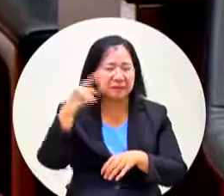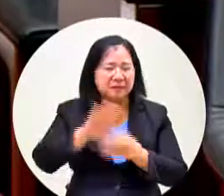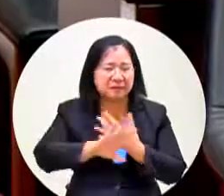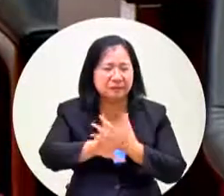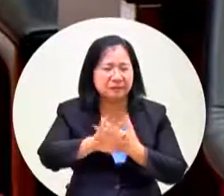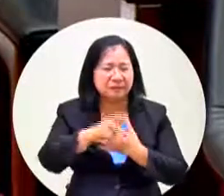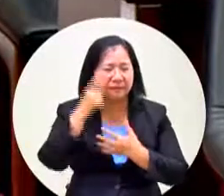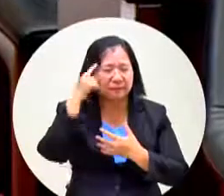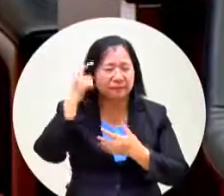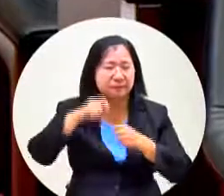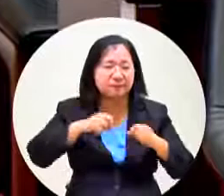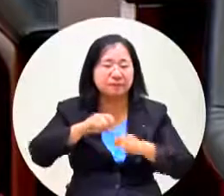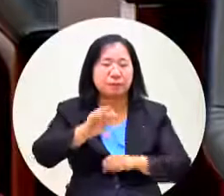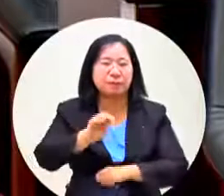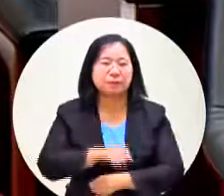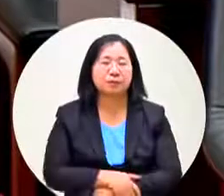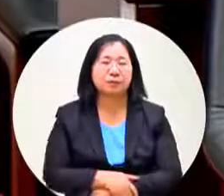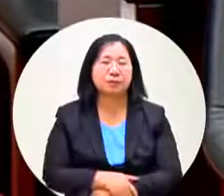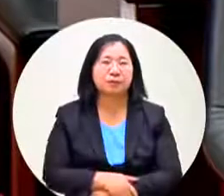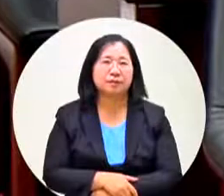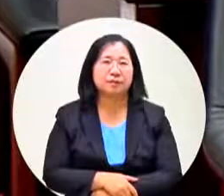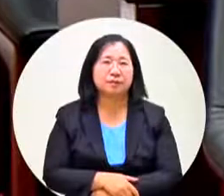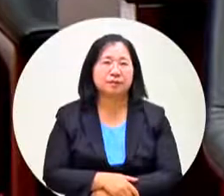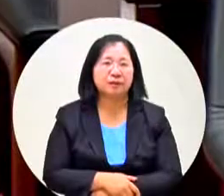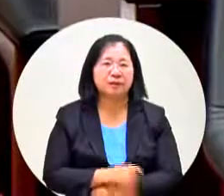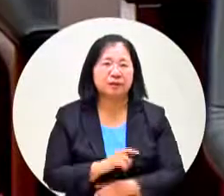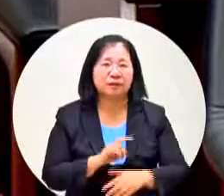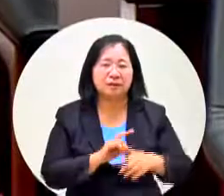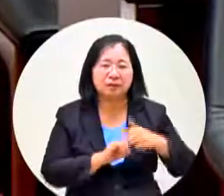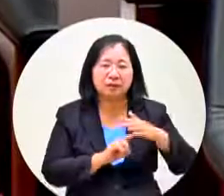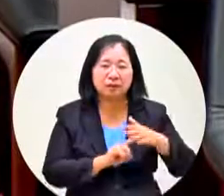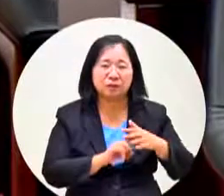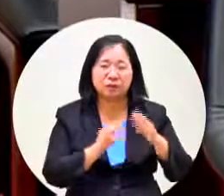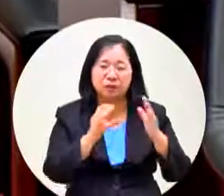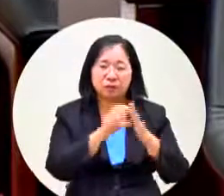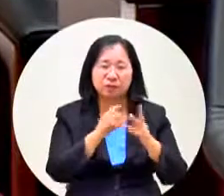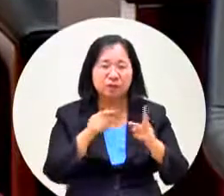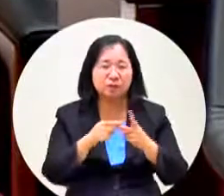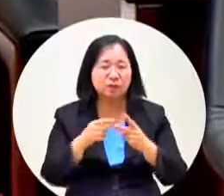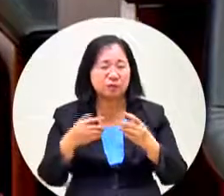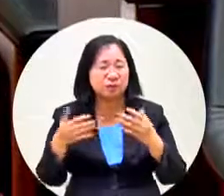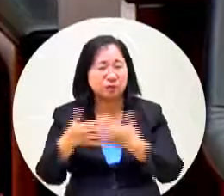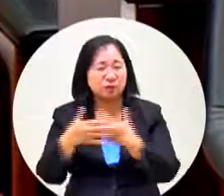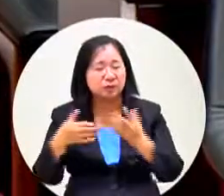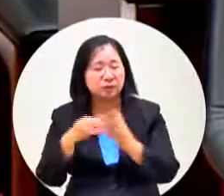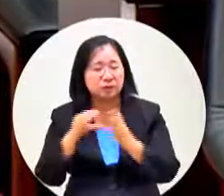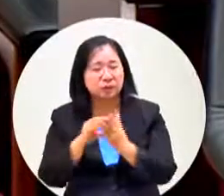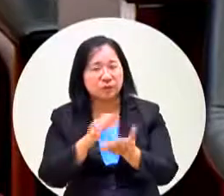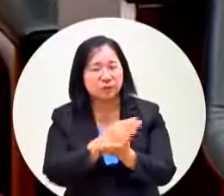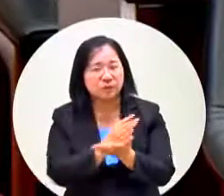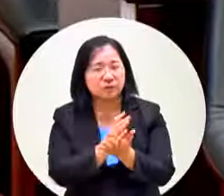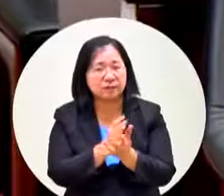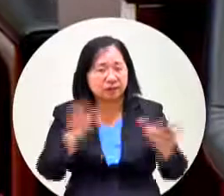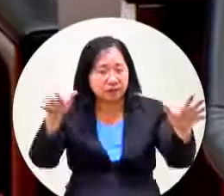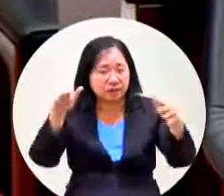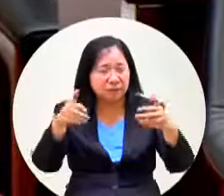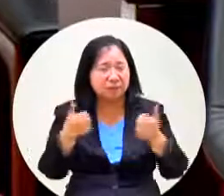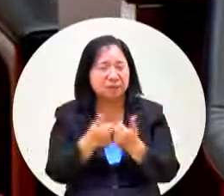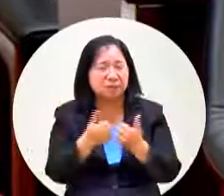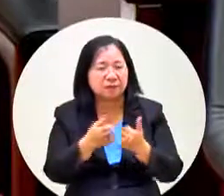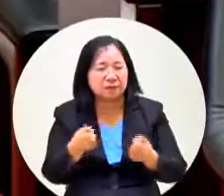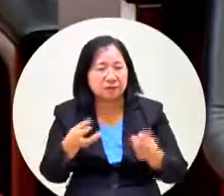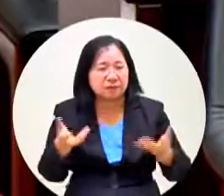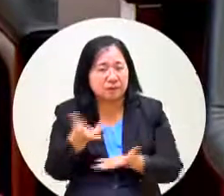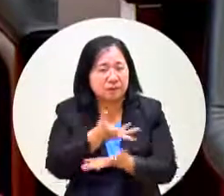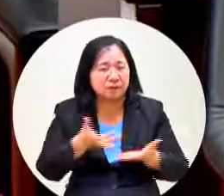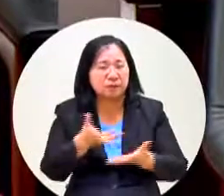来做解决吼，因为这。这车辆实在是真多啦，啊，不时发生大事啦吼，啊，所以是不是这个路